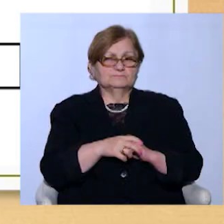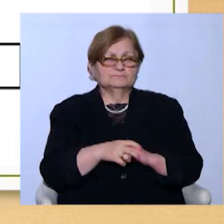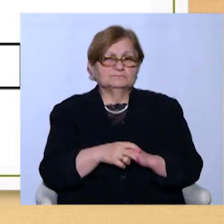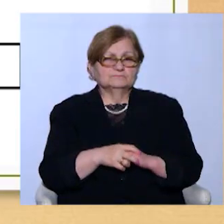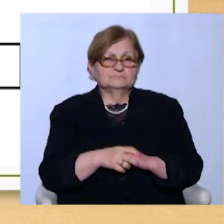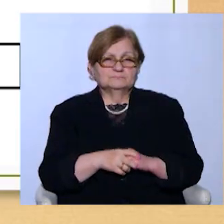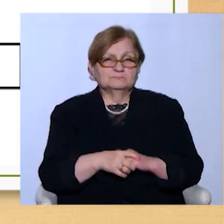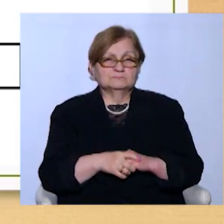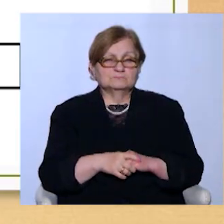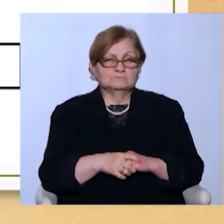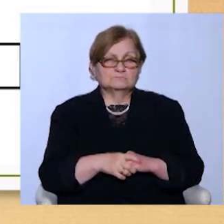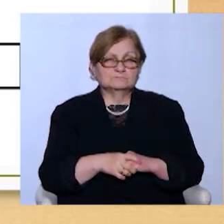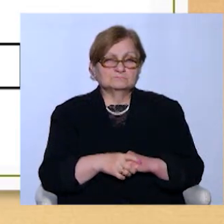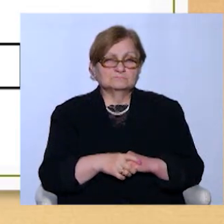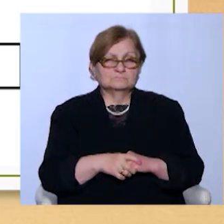შეიძლება